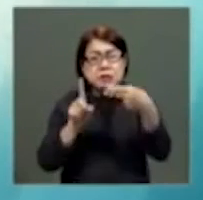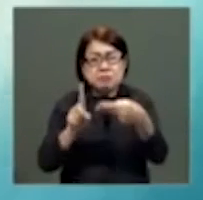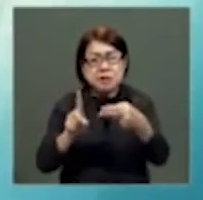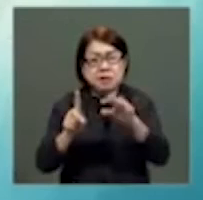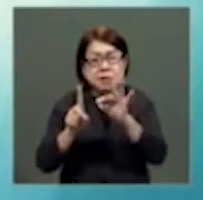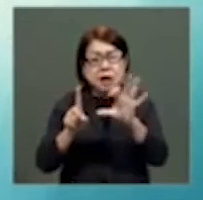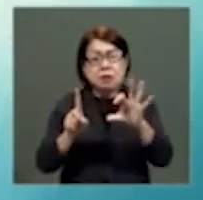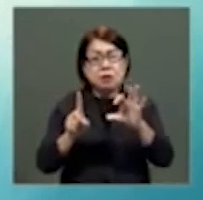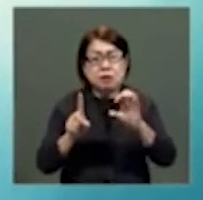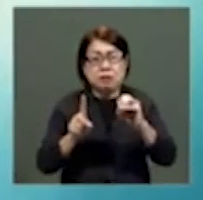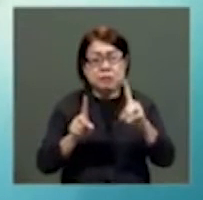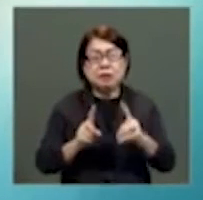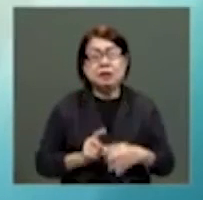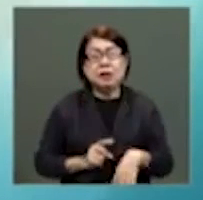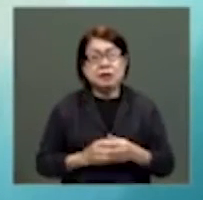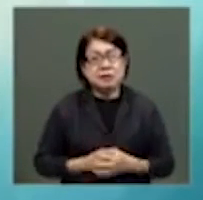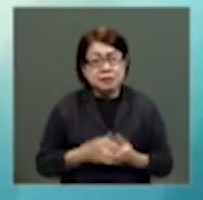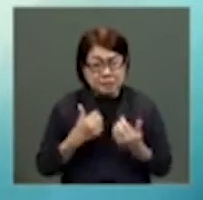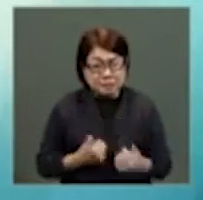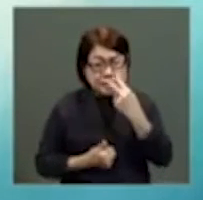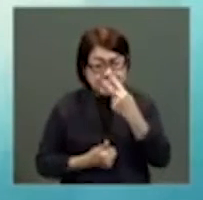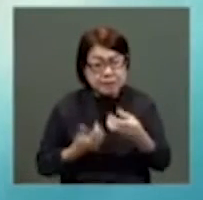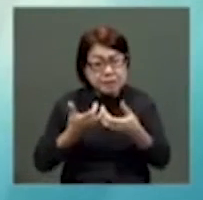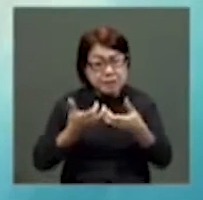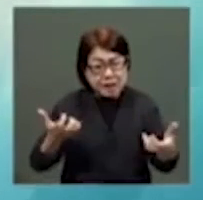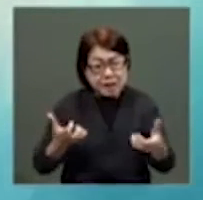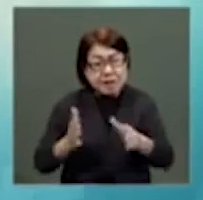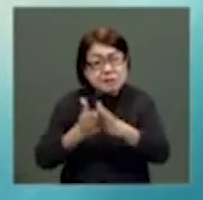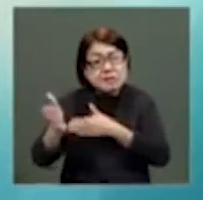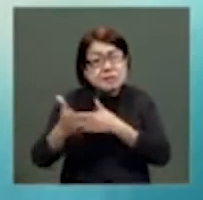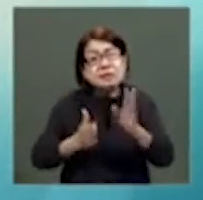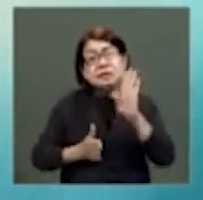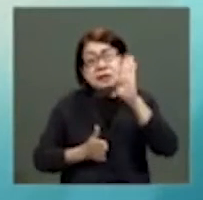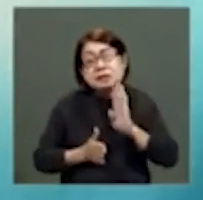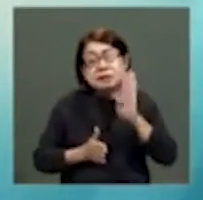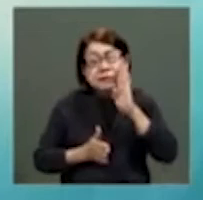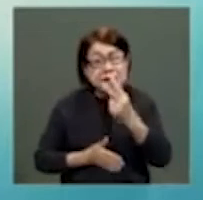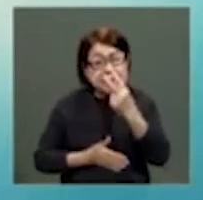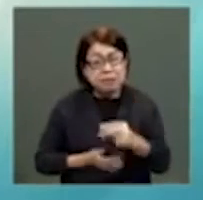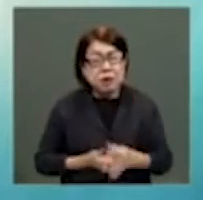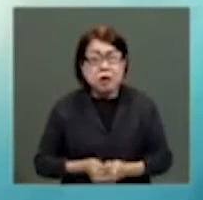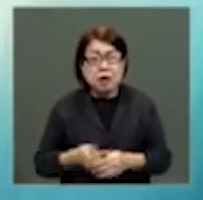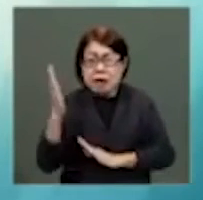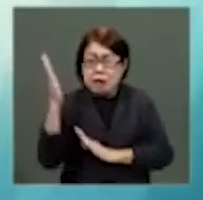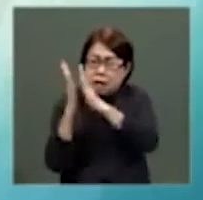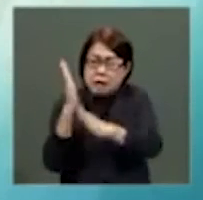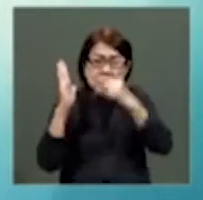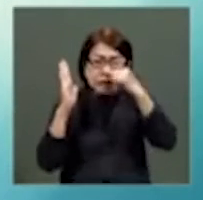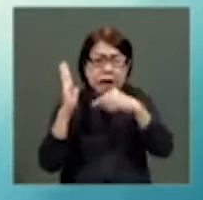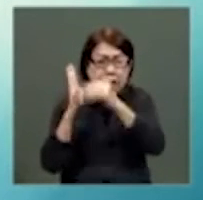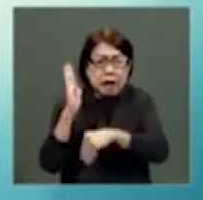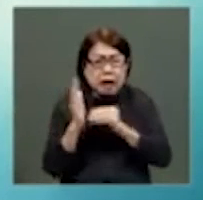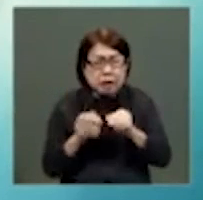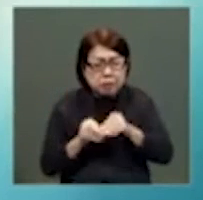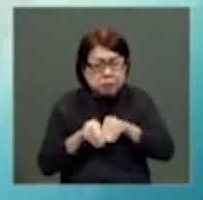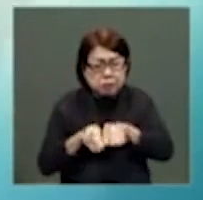1,991 รายนะครับจะเห็นตัวเลขย่อยลงมาในกล่องสีน้ำตาลเนี่ยนะครับว่าติดเชื้อในประเทศเนี่ยพุ่งขึ้นไป